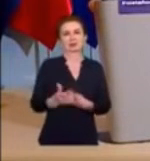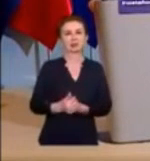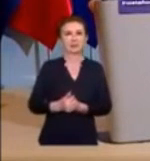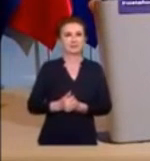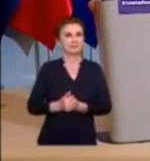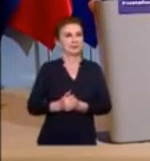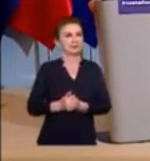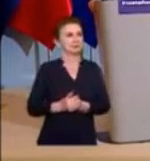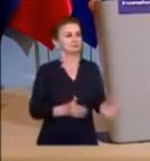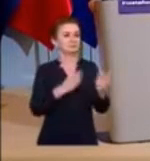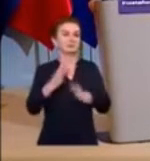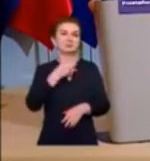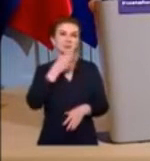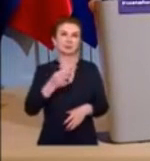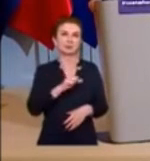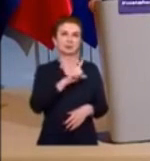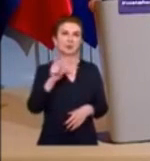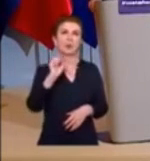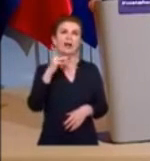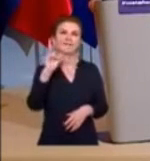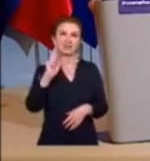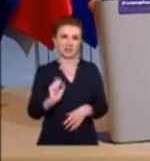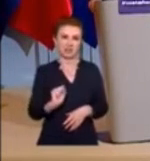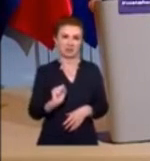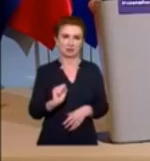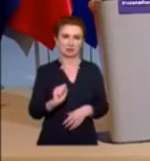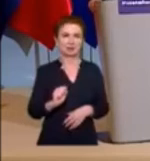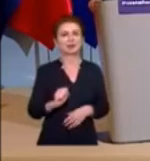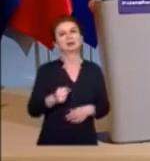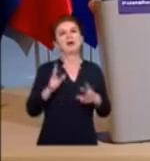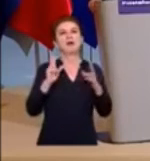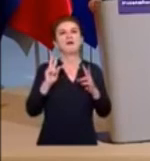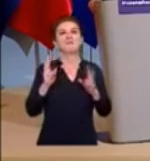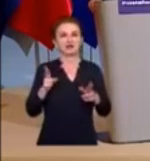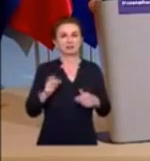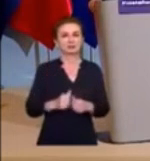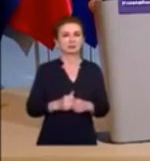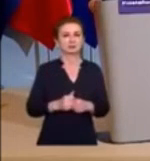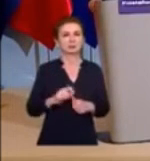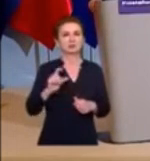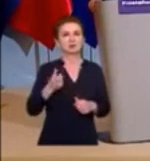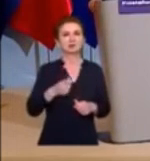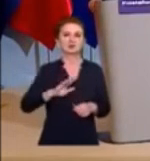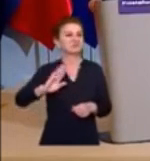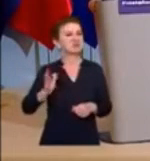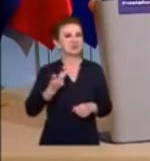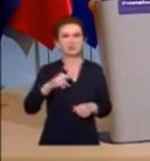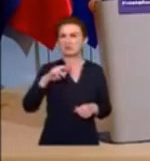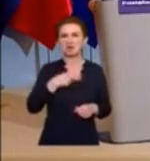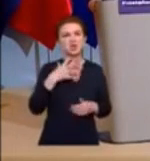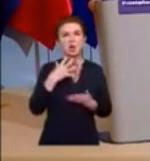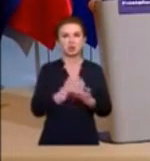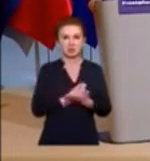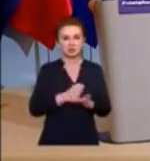pytanie. Kolejne pytanie od redaktor Justyny Łukawskiej z dziennika Fakt. Co z niekorzystnymi zmianami dla pracowników, jakie